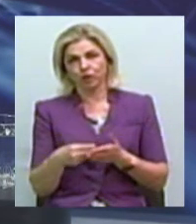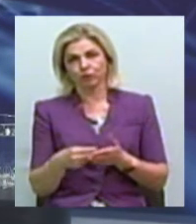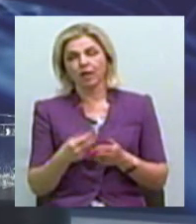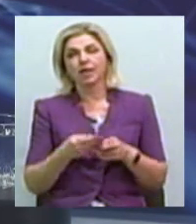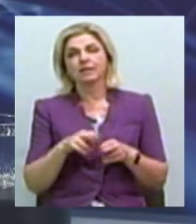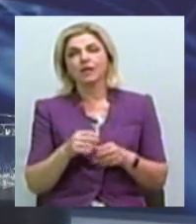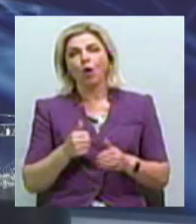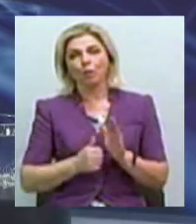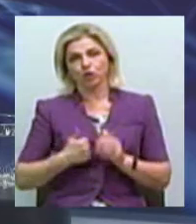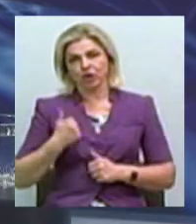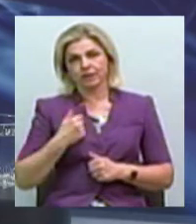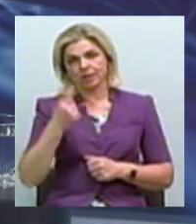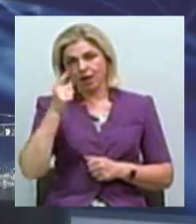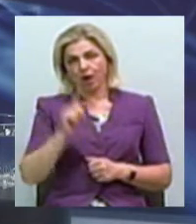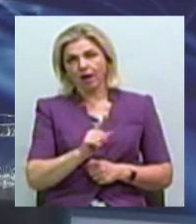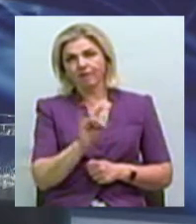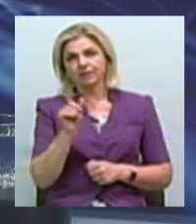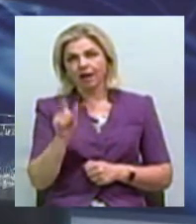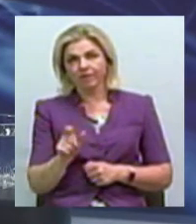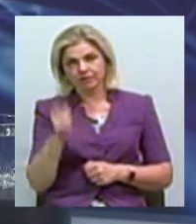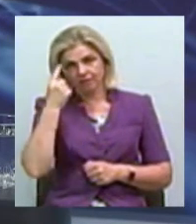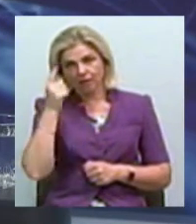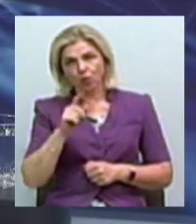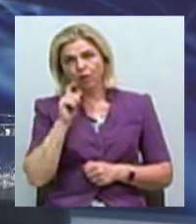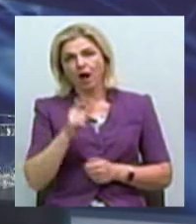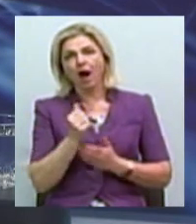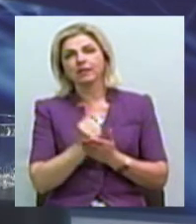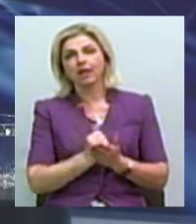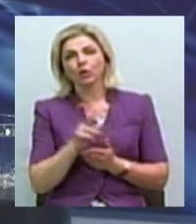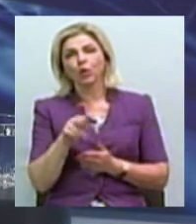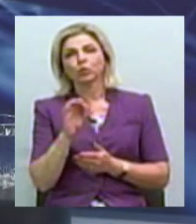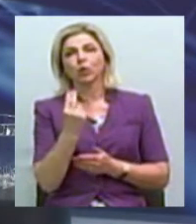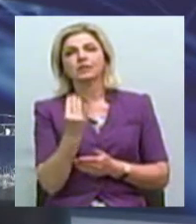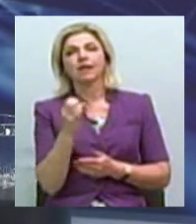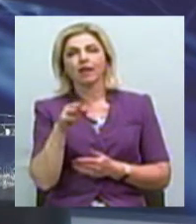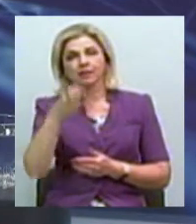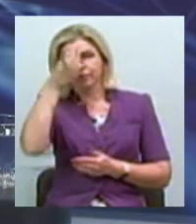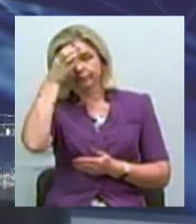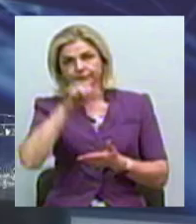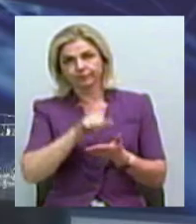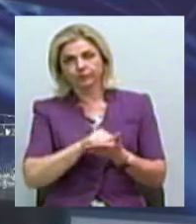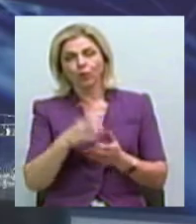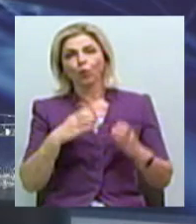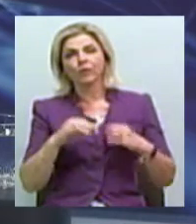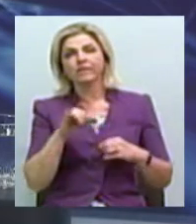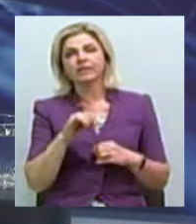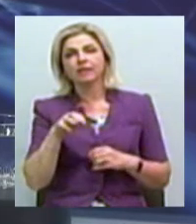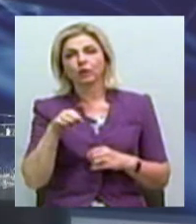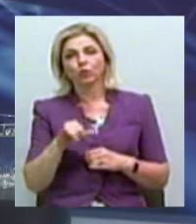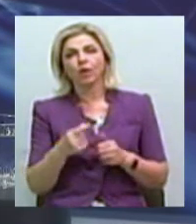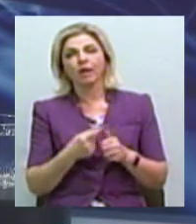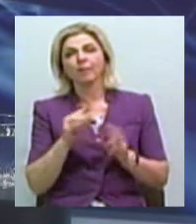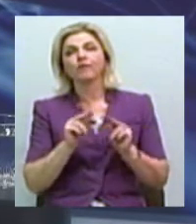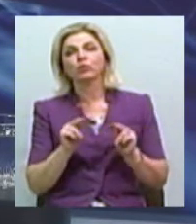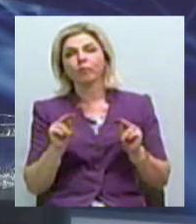Це почесний краєзнавець України, кандидат історичних наук, доцент університету імені